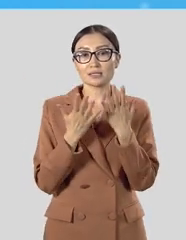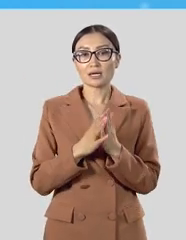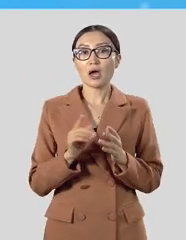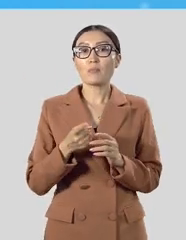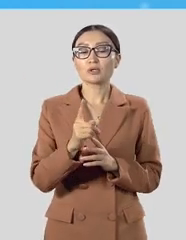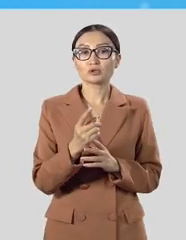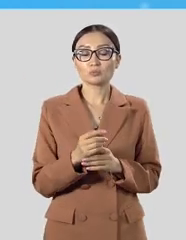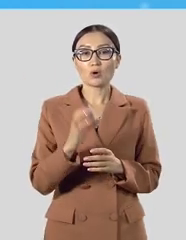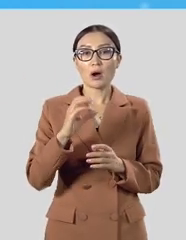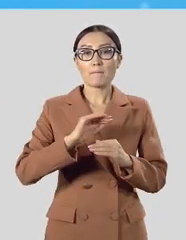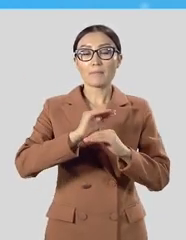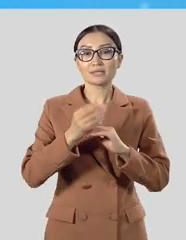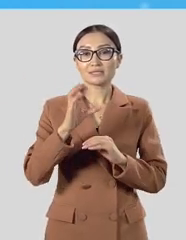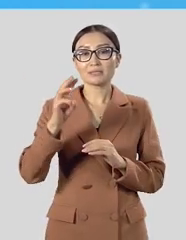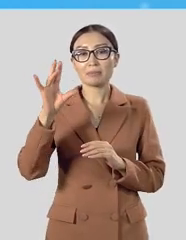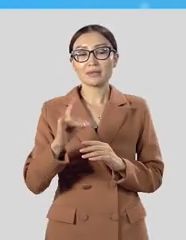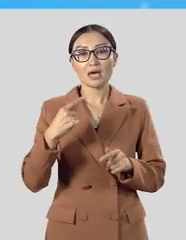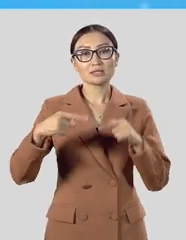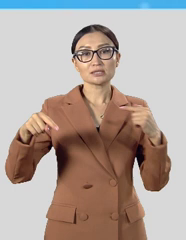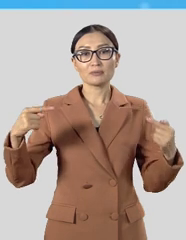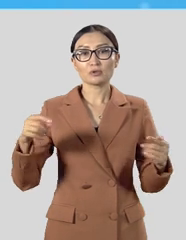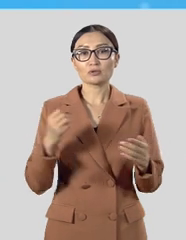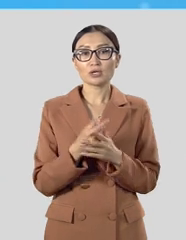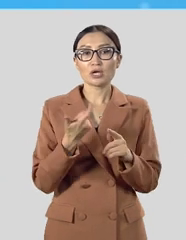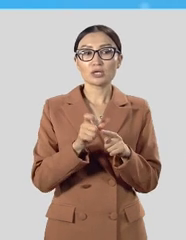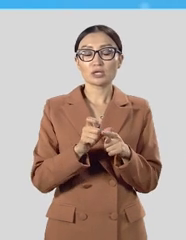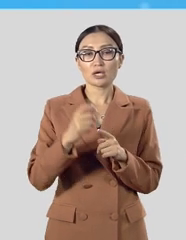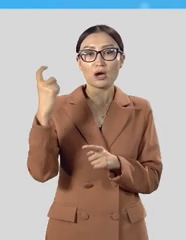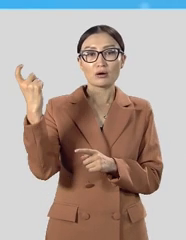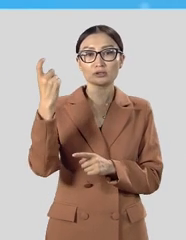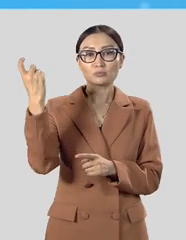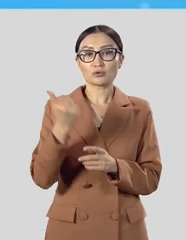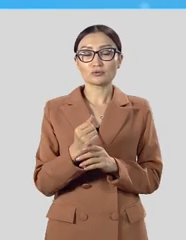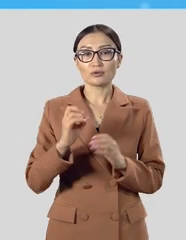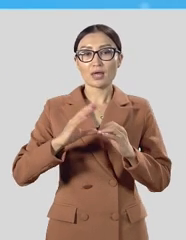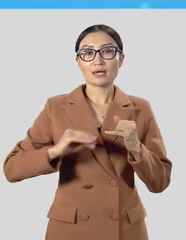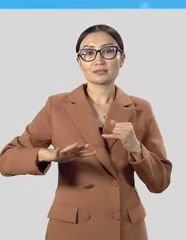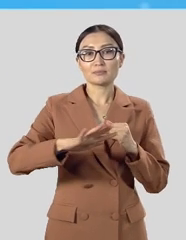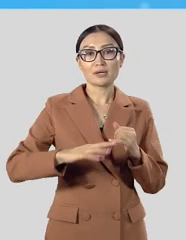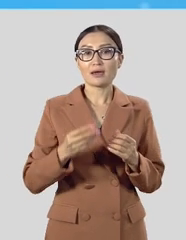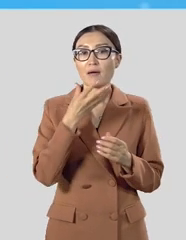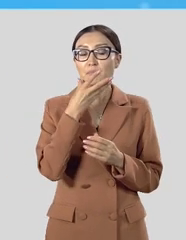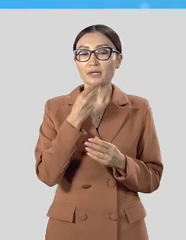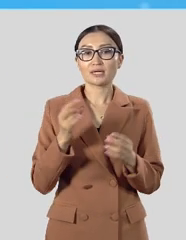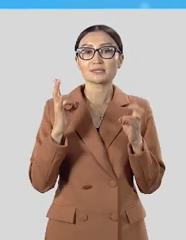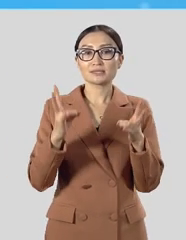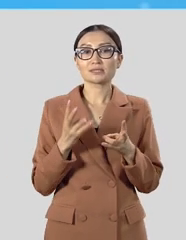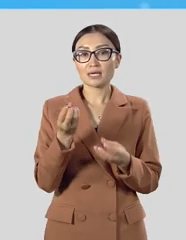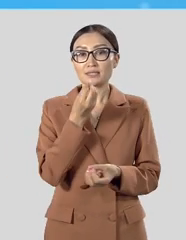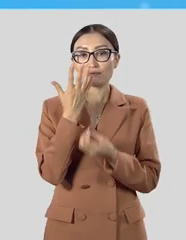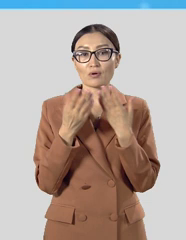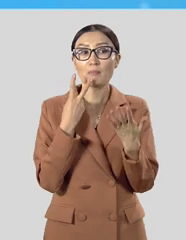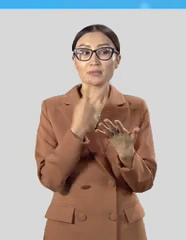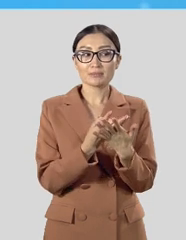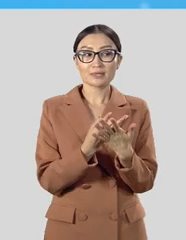же покрытосеменные растения так разнообразны и господствуют на Земле? На Земле нет ничего прекраснее и нежнее цветков.